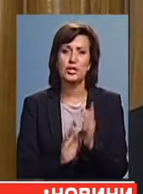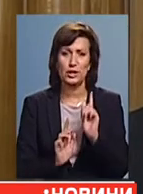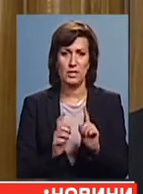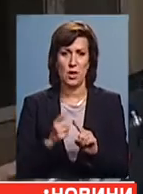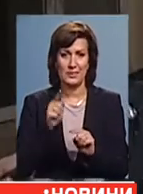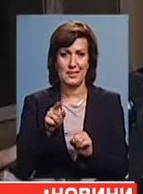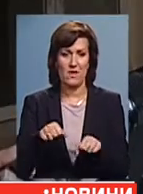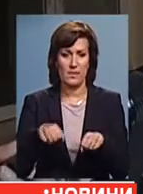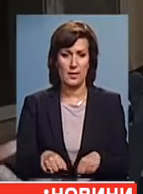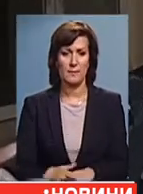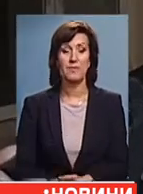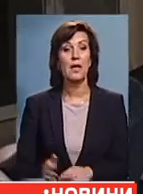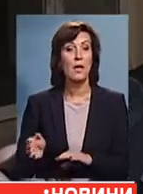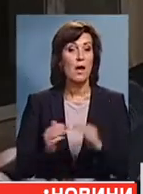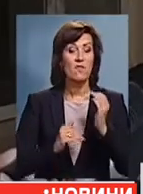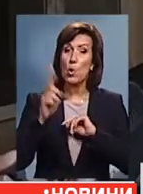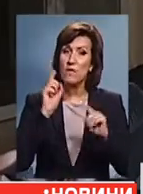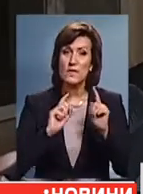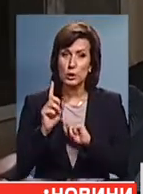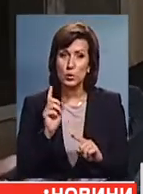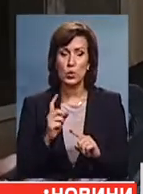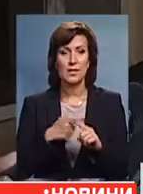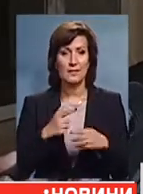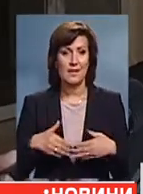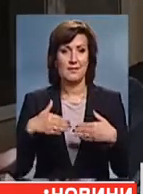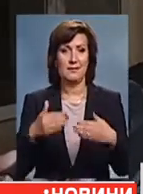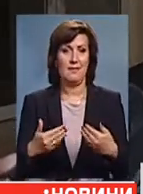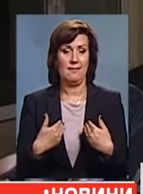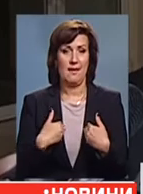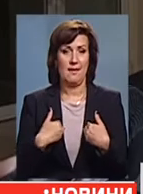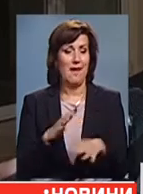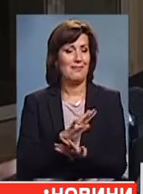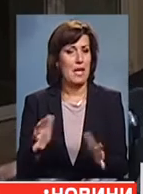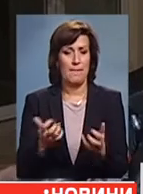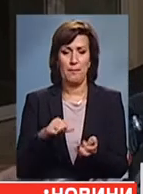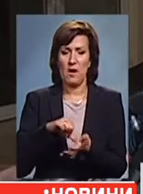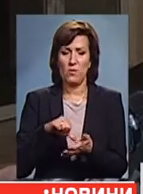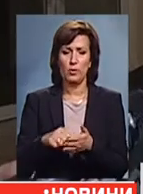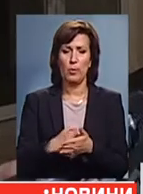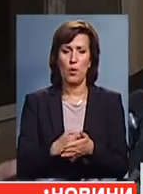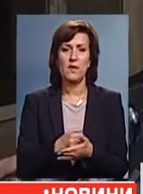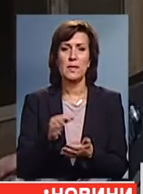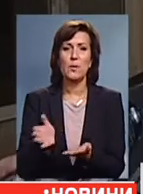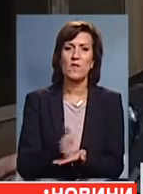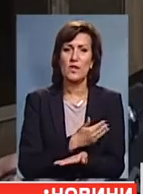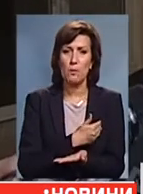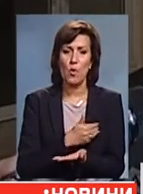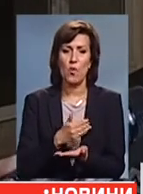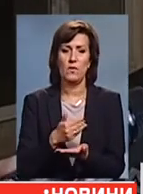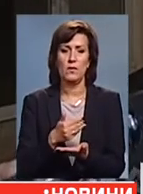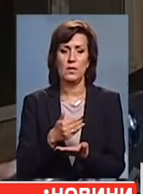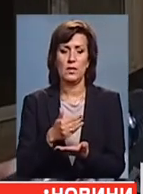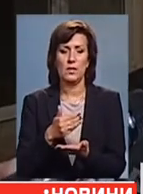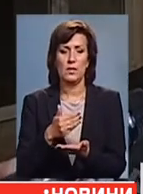цієї самої влади. Верховний суд на тій стадії, де я особисто не приймав участь, клопотань про відмову,